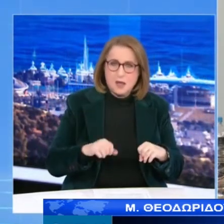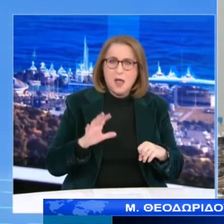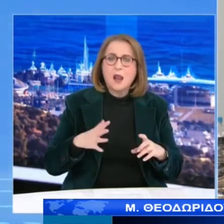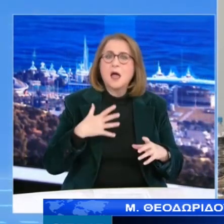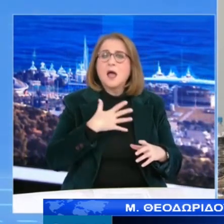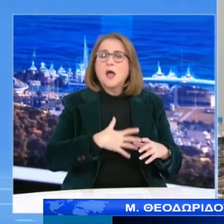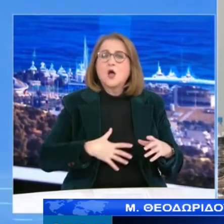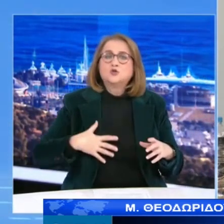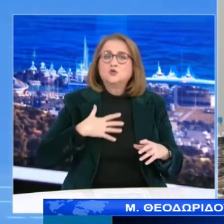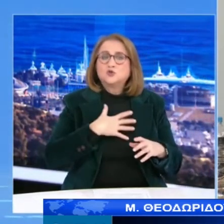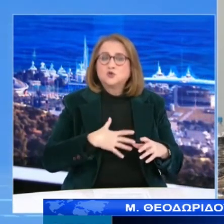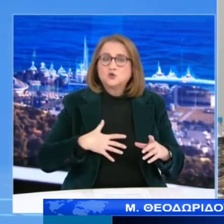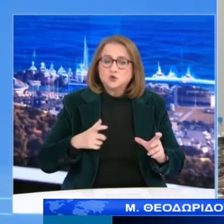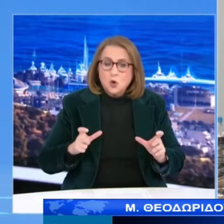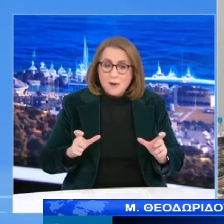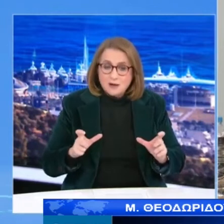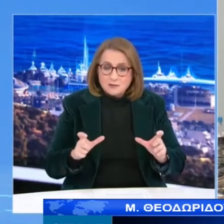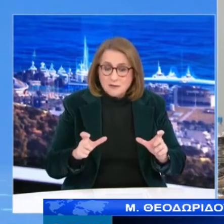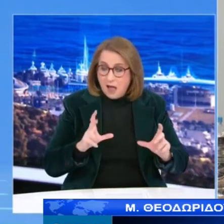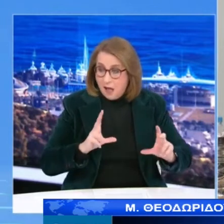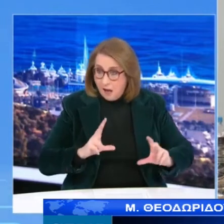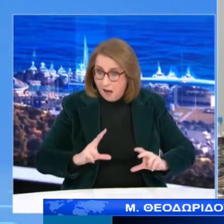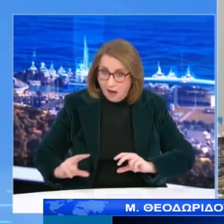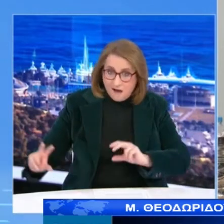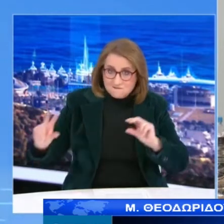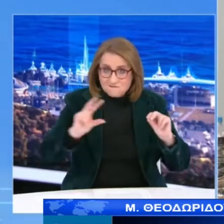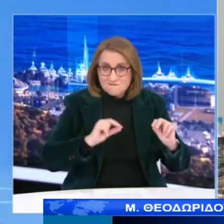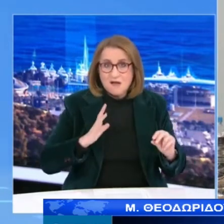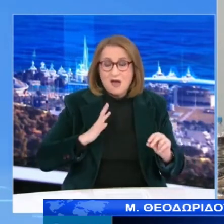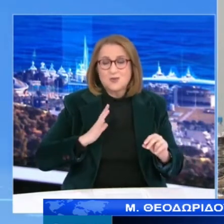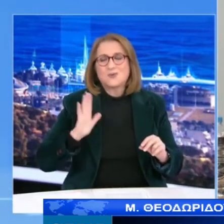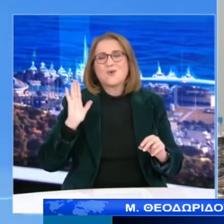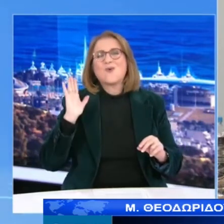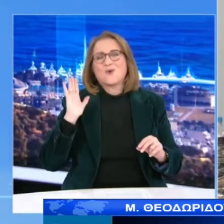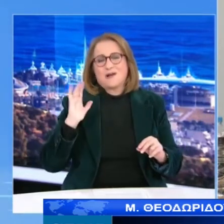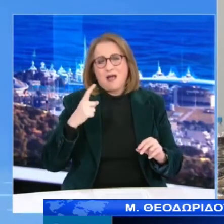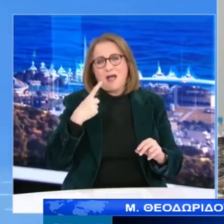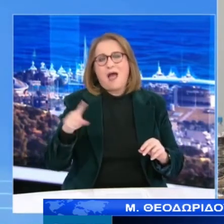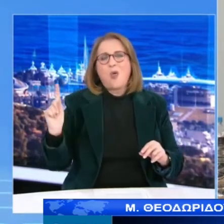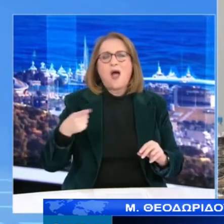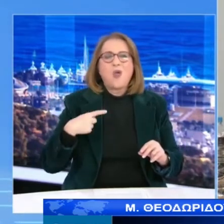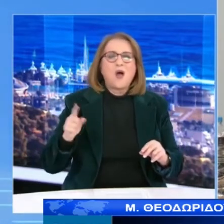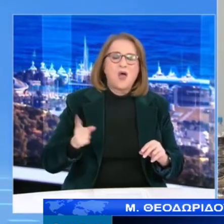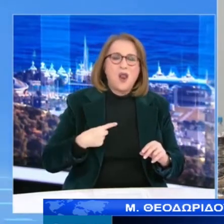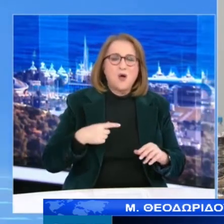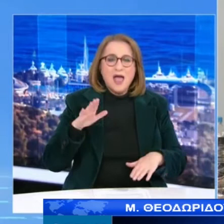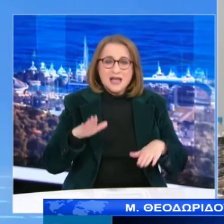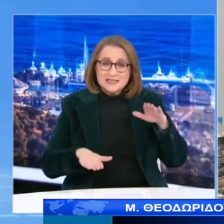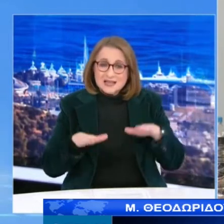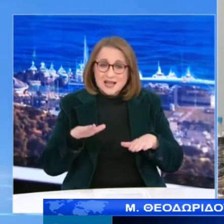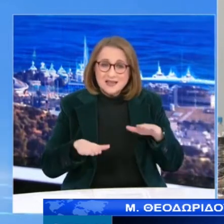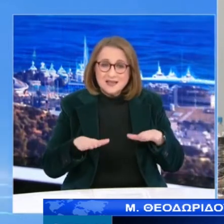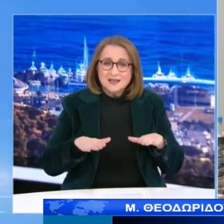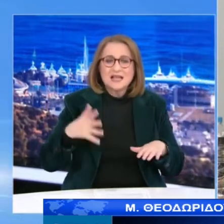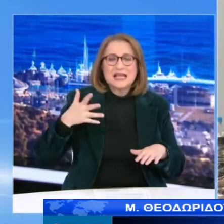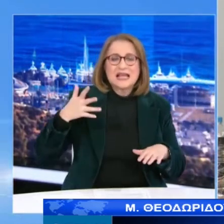προστασία δεν είναι ίδια για όλα τα άτομα. Υπάρχουν παράγοντες που μπορούν να την τροποποιούν, όπως η